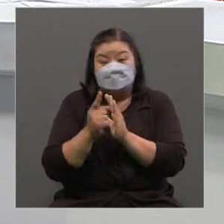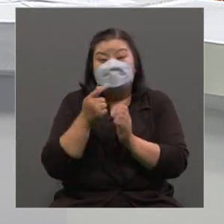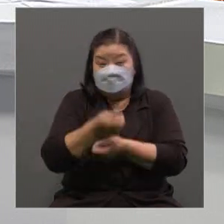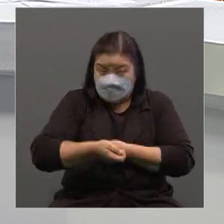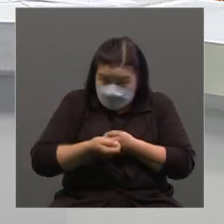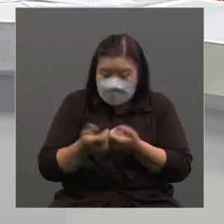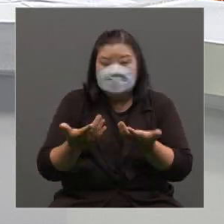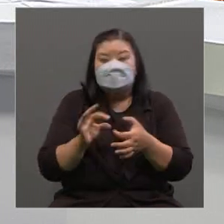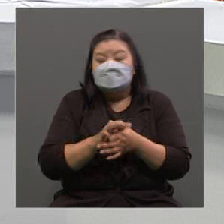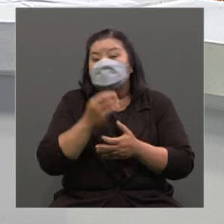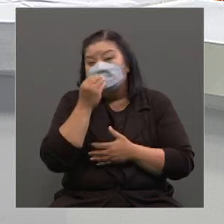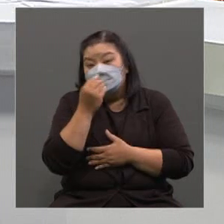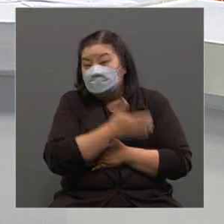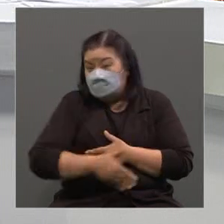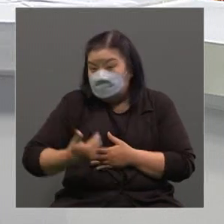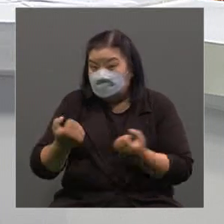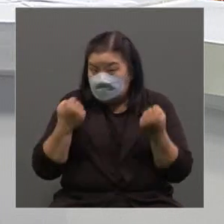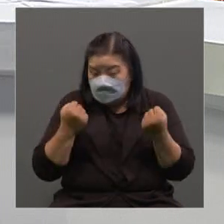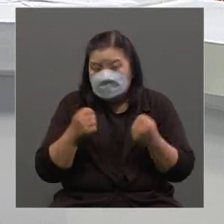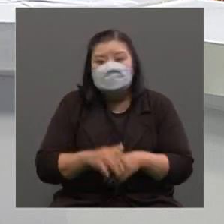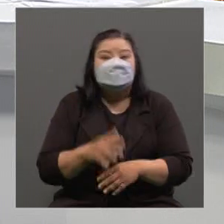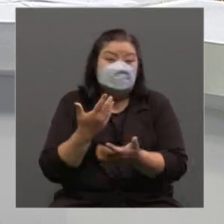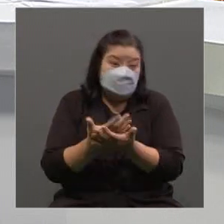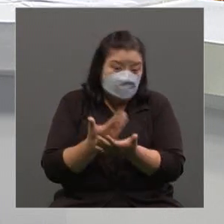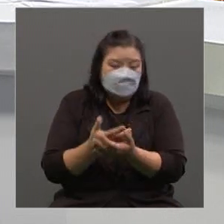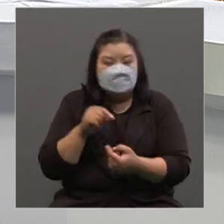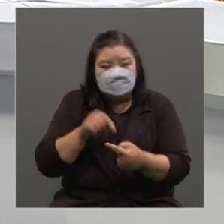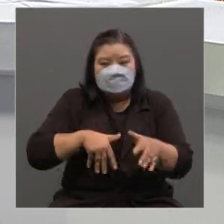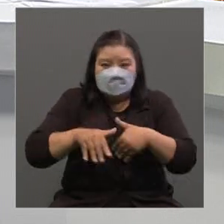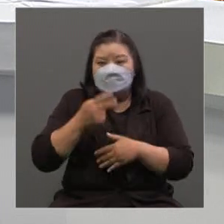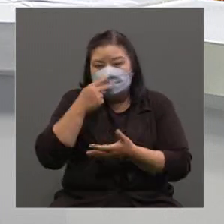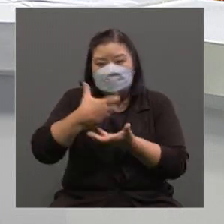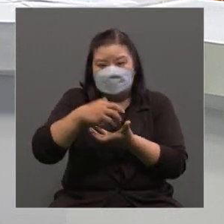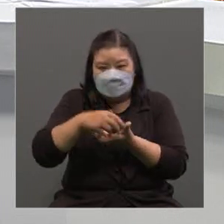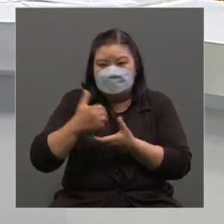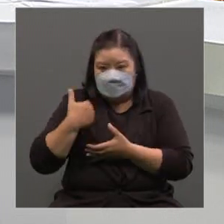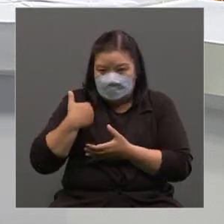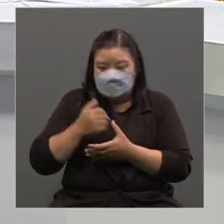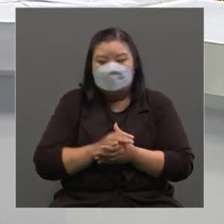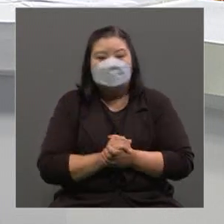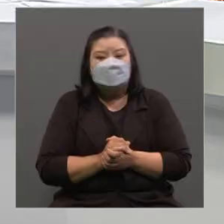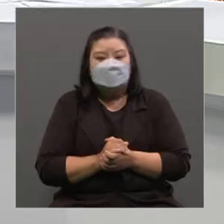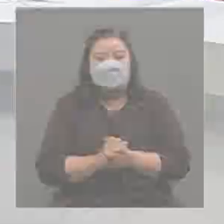และนวัตกรรมด้านอาหารเพื่อสุขภาพสร้างรายได้ให้ชุมชนนะคะติดตามในมุมข่าวเยาวชนค่ะ